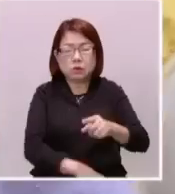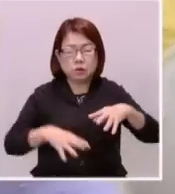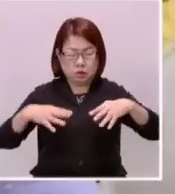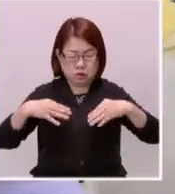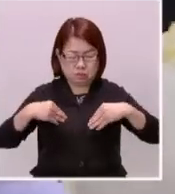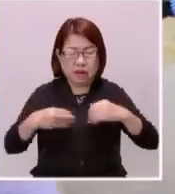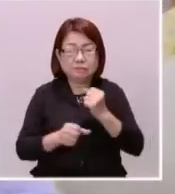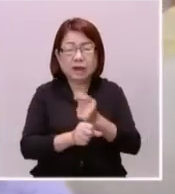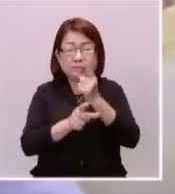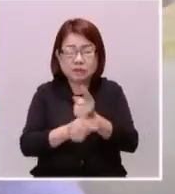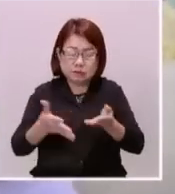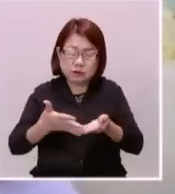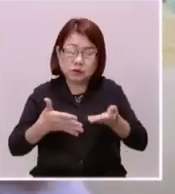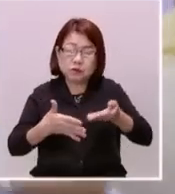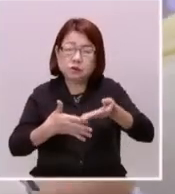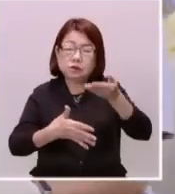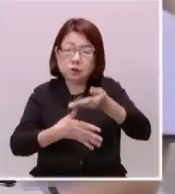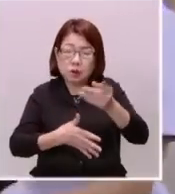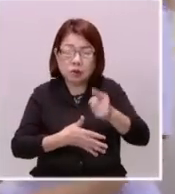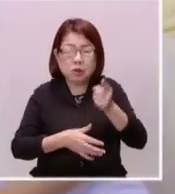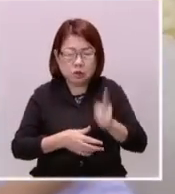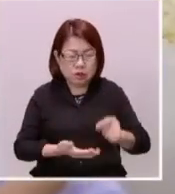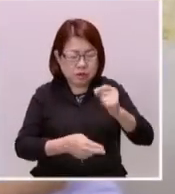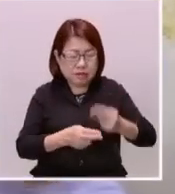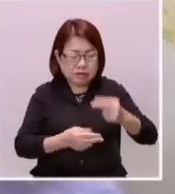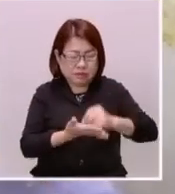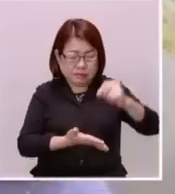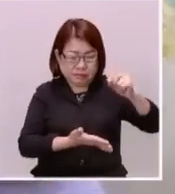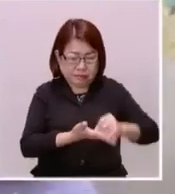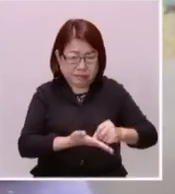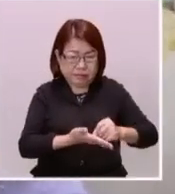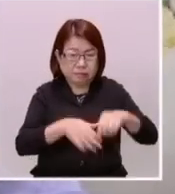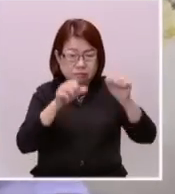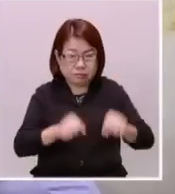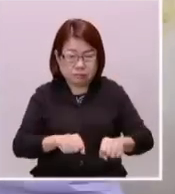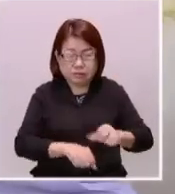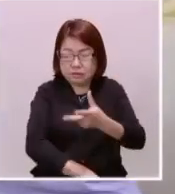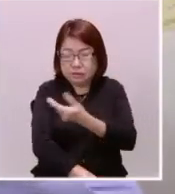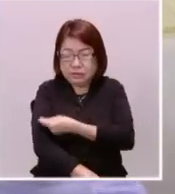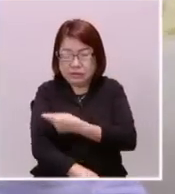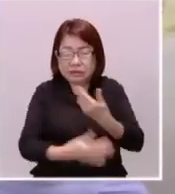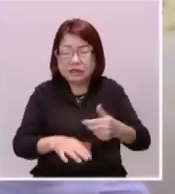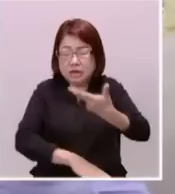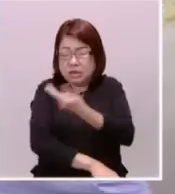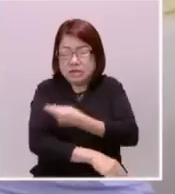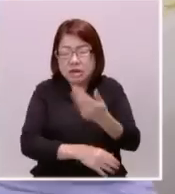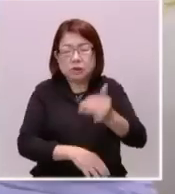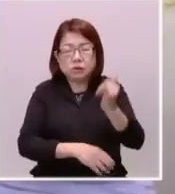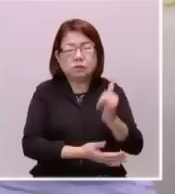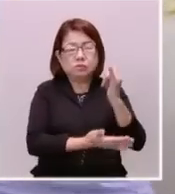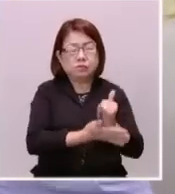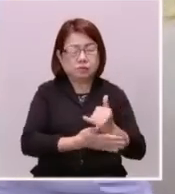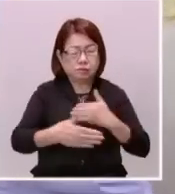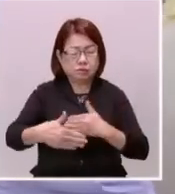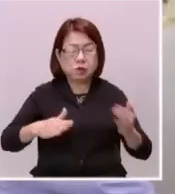การฉีดคือต้องลงนามอนุญาตให้ฉีดวัคซีนต่อเจ้าหน้าที่และหลังรับการฉีดแล้วจะต้องเข้าพักใน